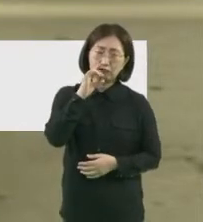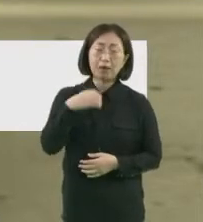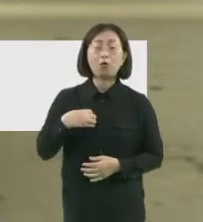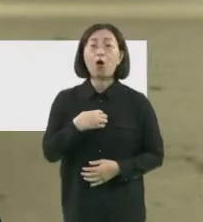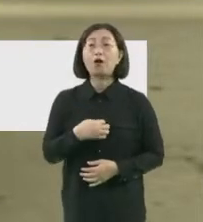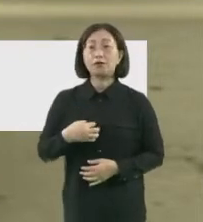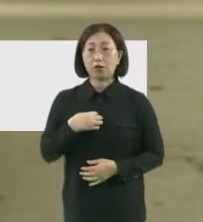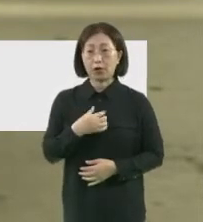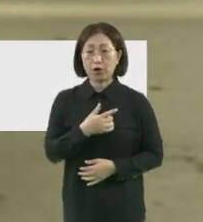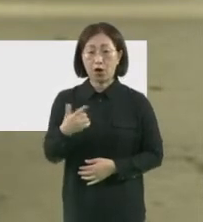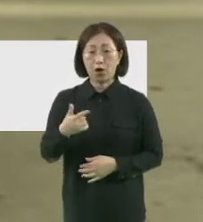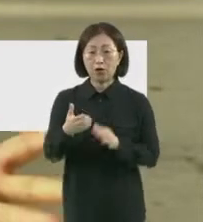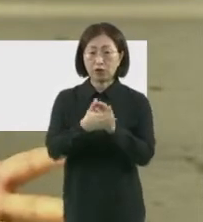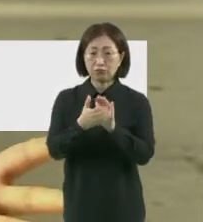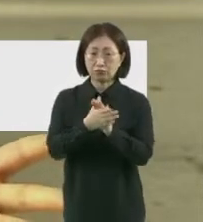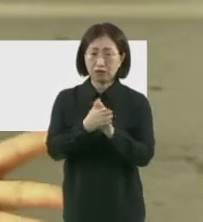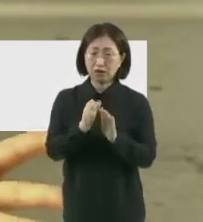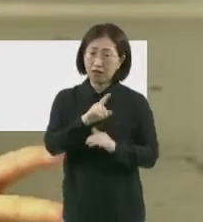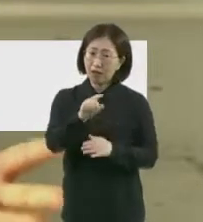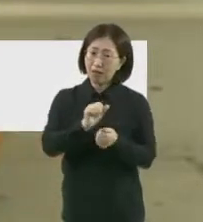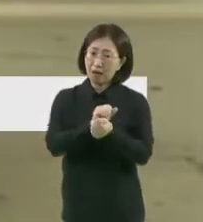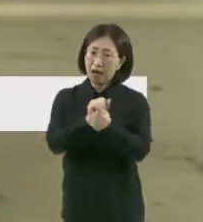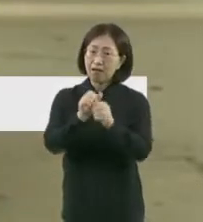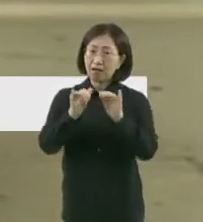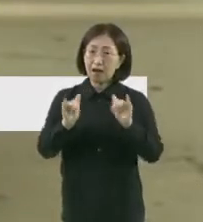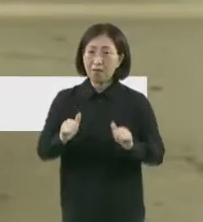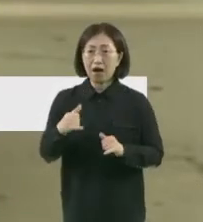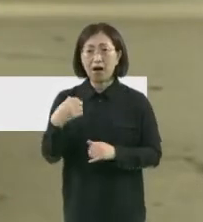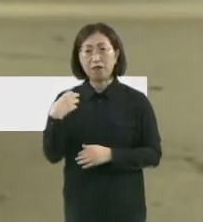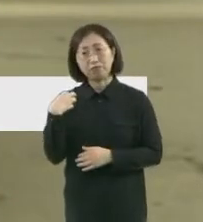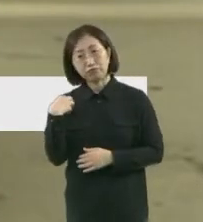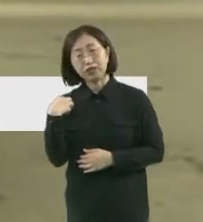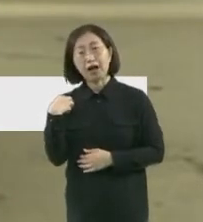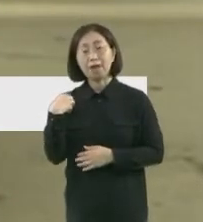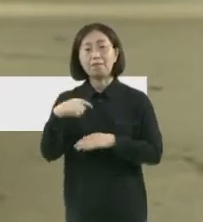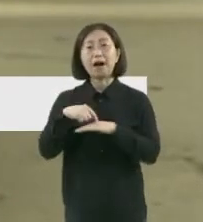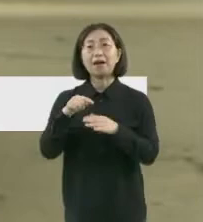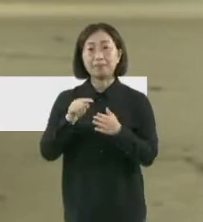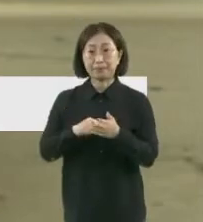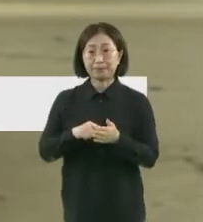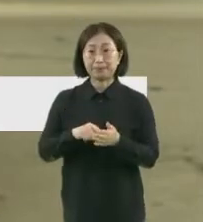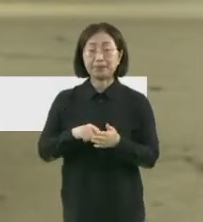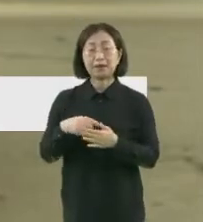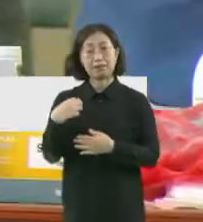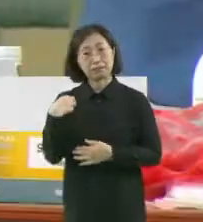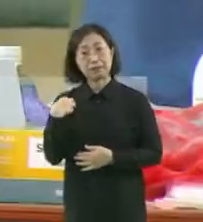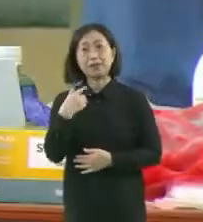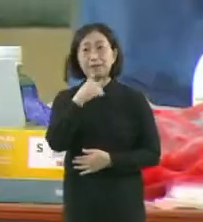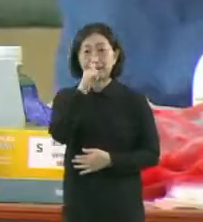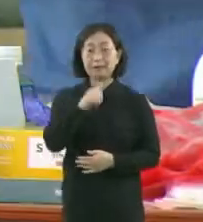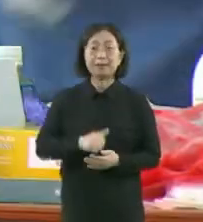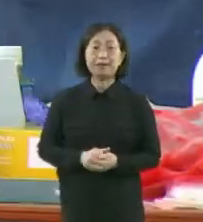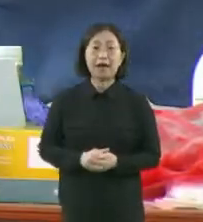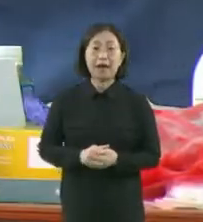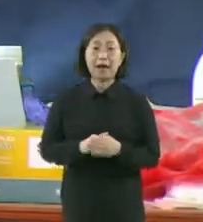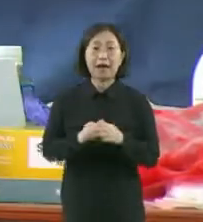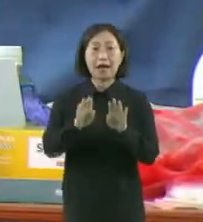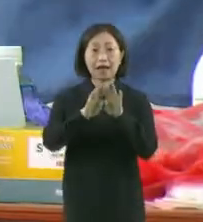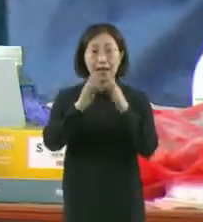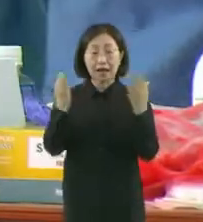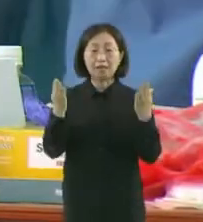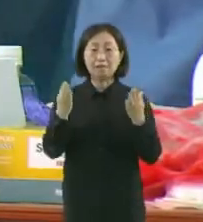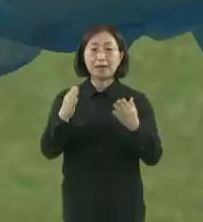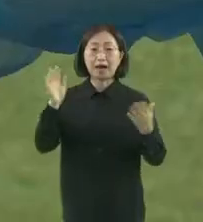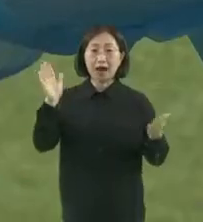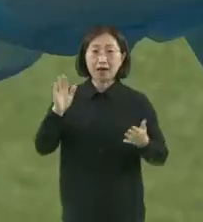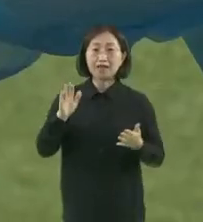하고 걱정되기도 하고 친구들한테 폐가 갈까 봐 사뭇 마음에 짐이 되기도 하거든요. 2학기 개학을 맞아